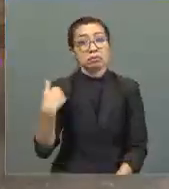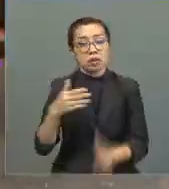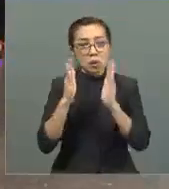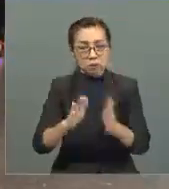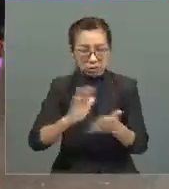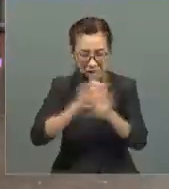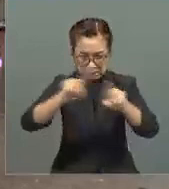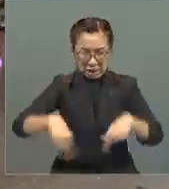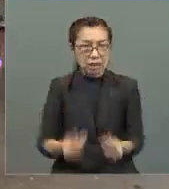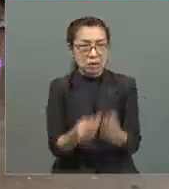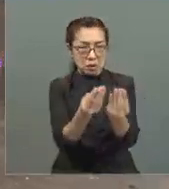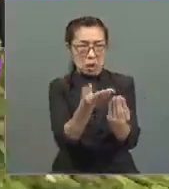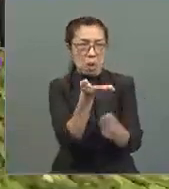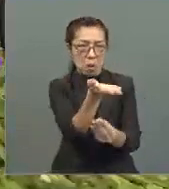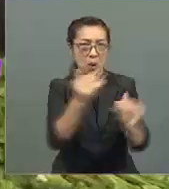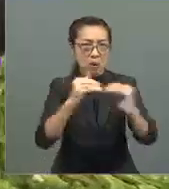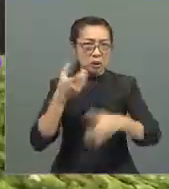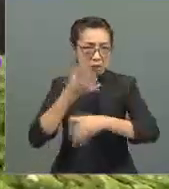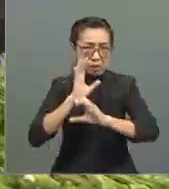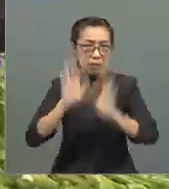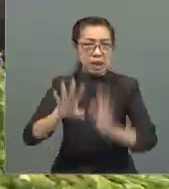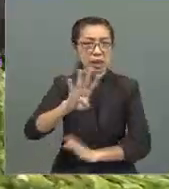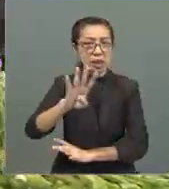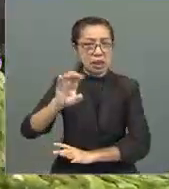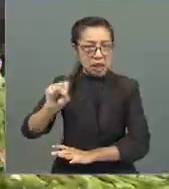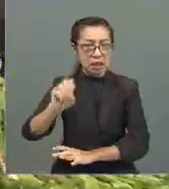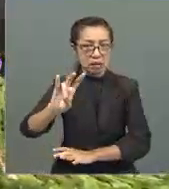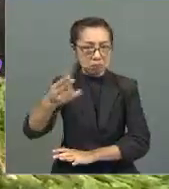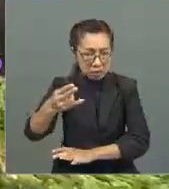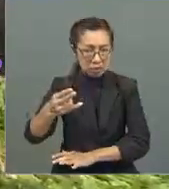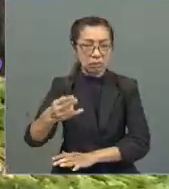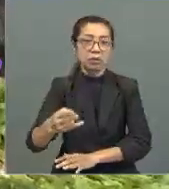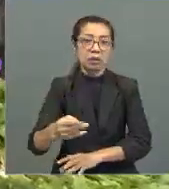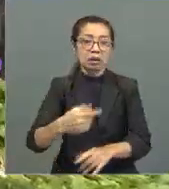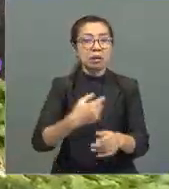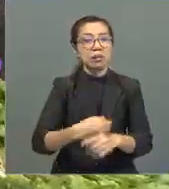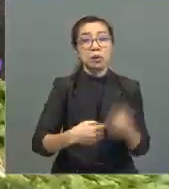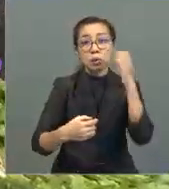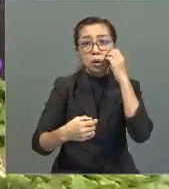ภายในสัปดาห์หน้าครับส่วนกรณีที่มีกลุ่มผู้ยื่นขอทุน10จำนวน 470000คนระดับ SMSว่าไม่ได้รับสิทธิ์เนื่องจากตรวจสอบพบว่ามีชื่อปรากฏอยู่ในฐานข้อมูลหัวหน้าครัวเรือน